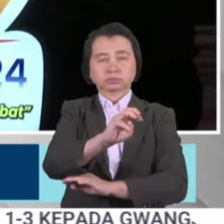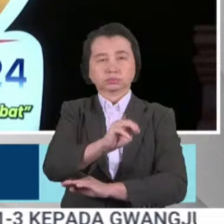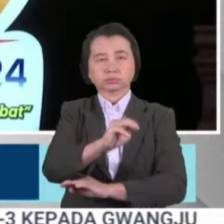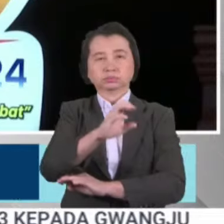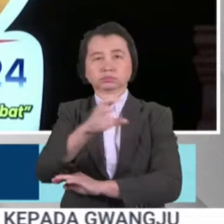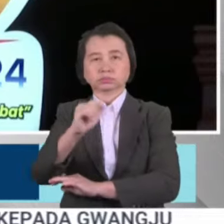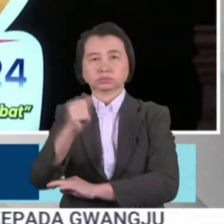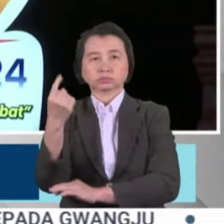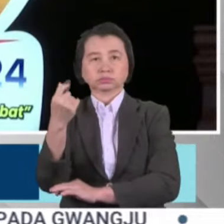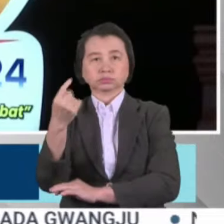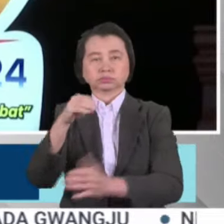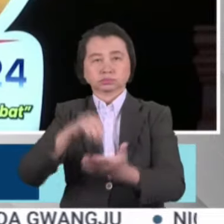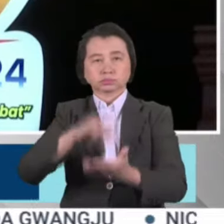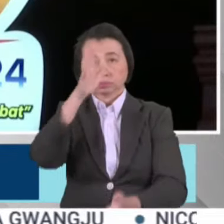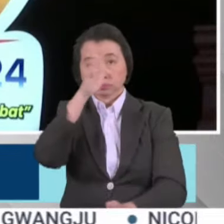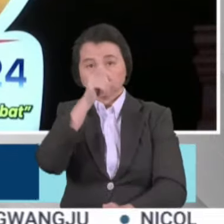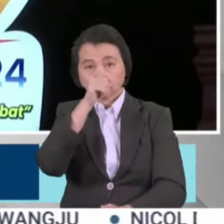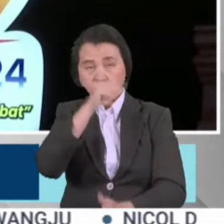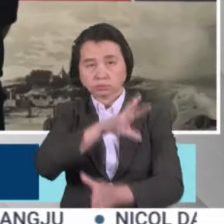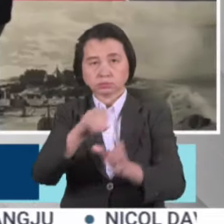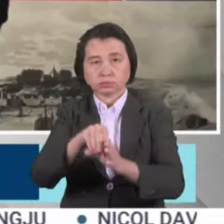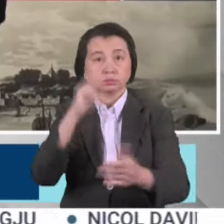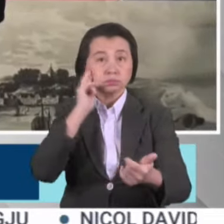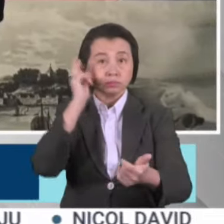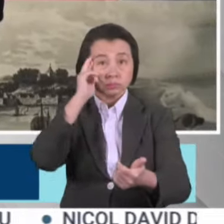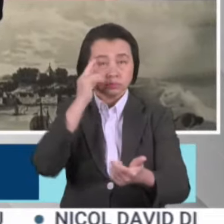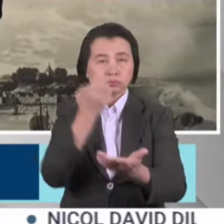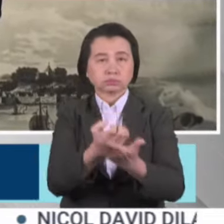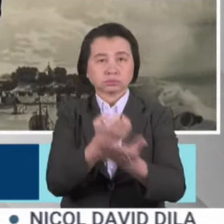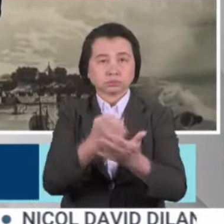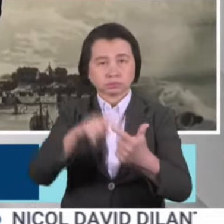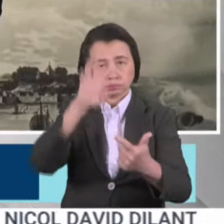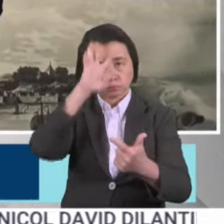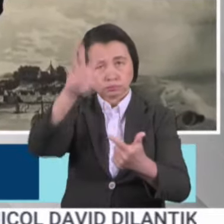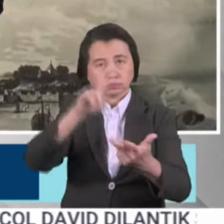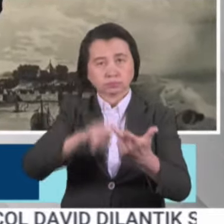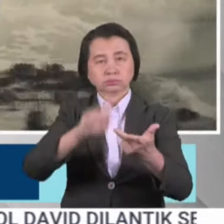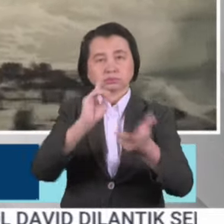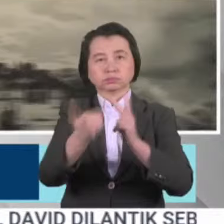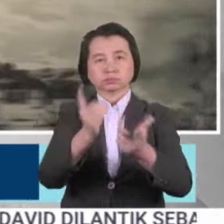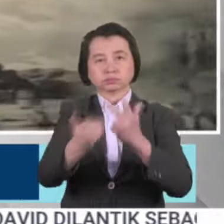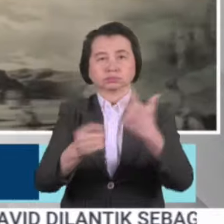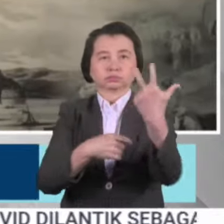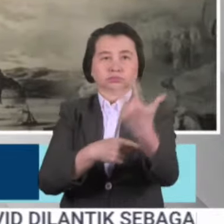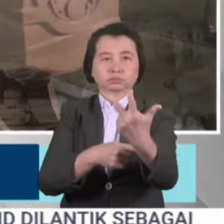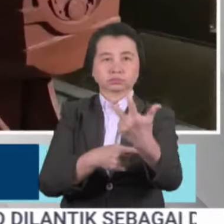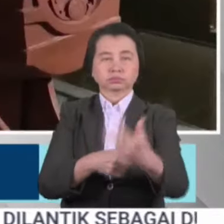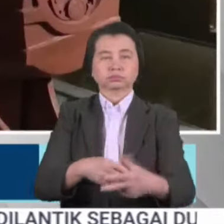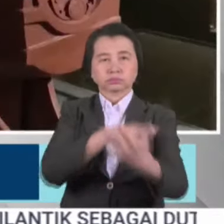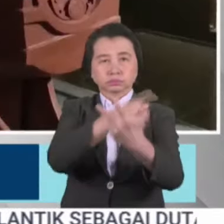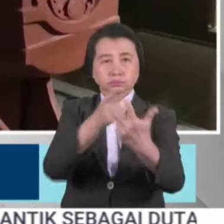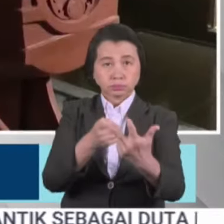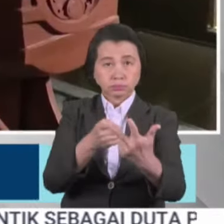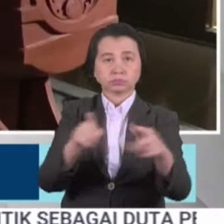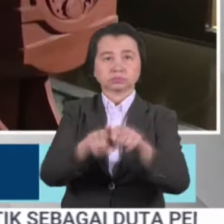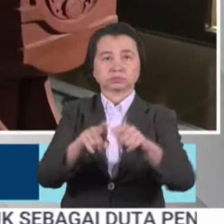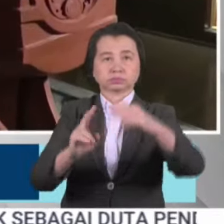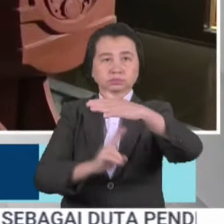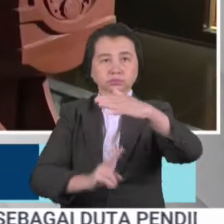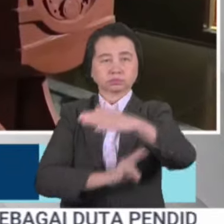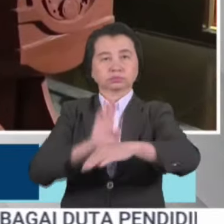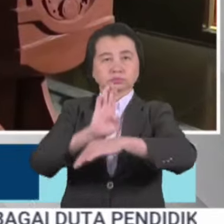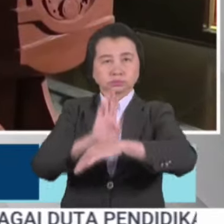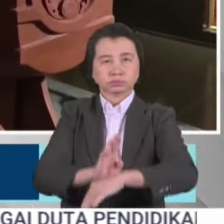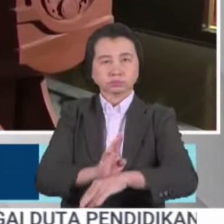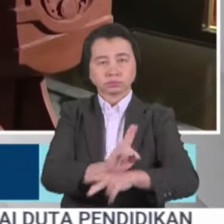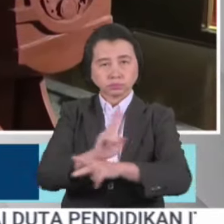EMCA ke-11 di Melaka. Ia membabitkan remaja, ekonomi kreatif dan digitalisasi. Tiga perkara itu sebagai jambatan